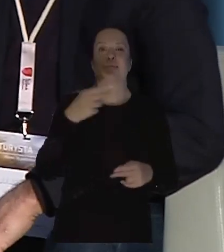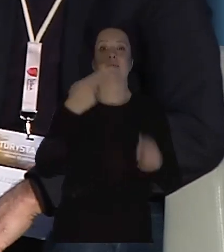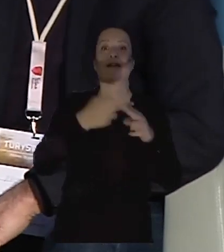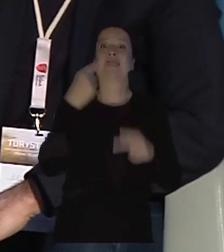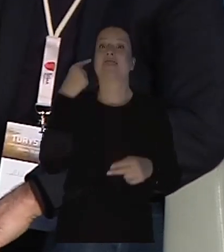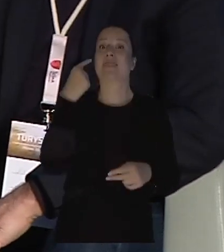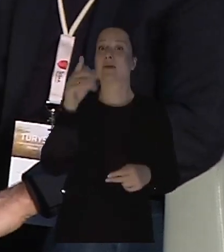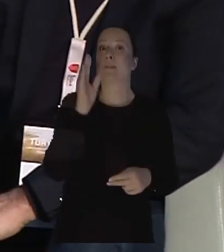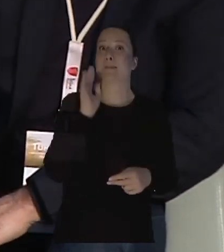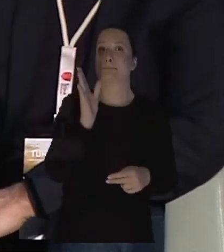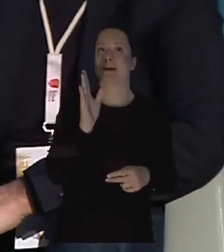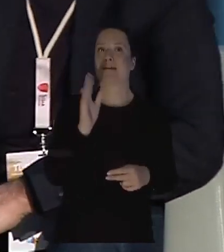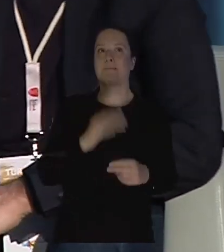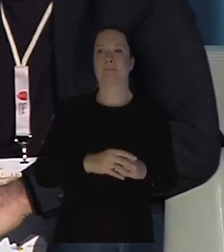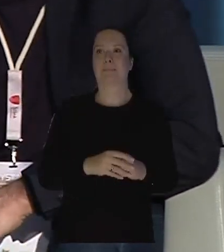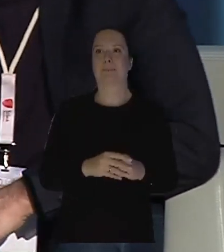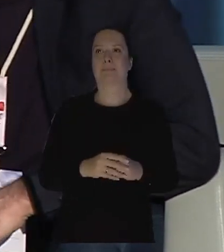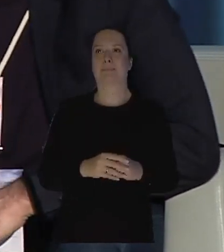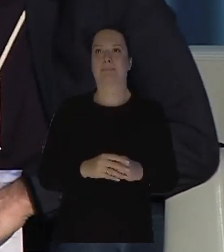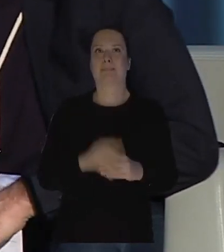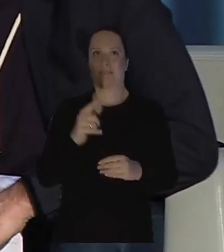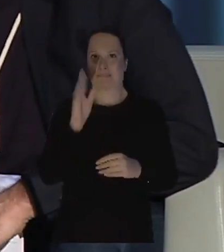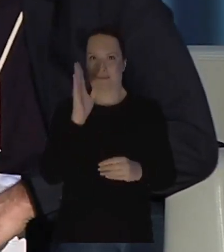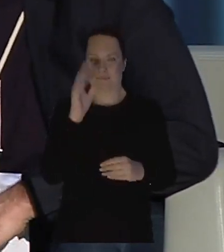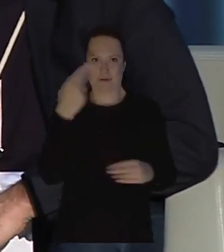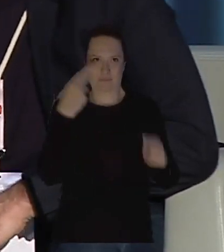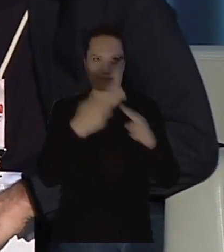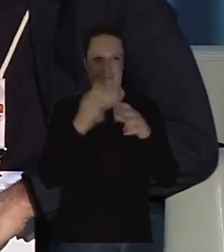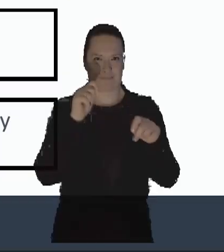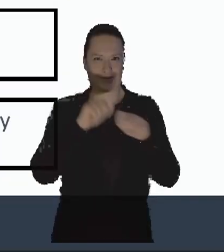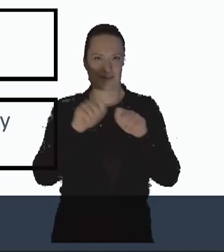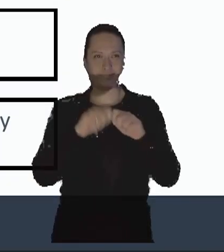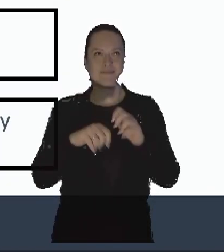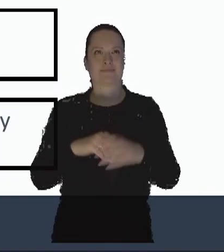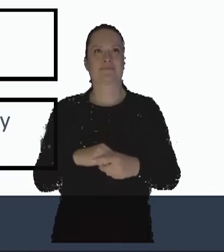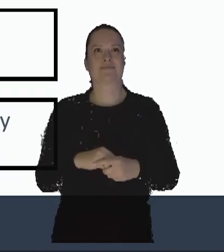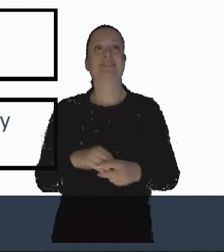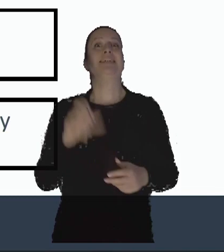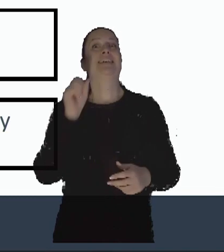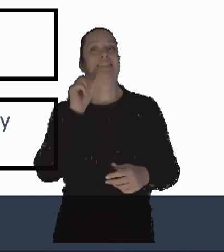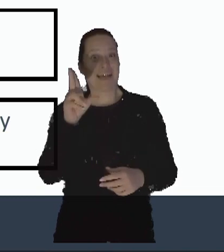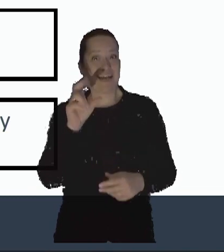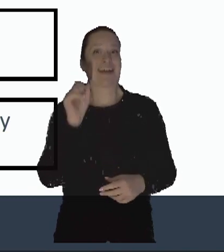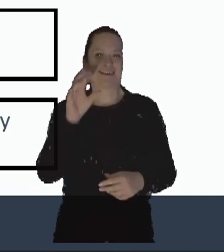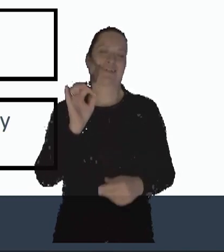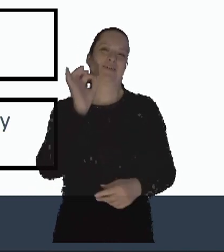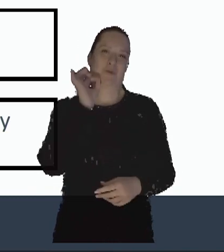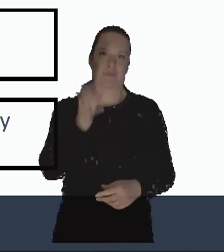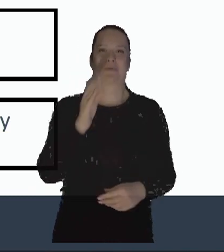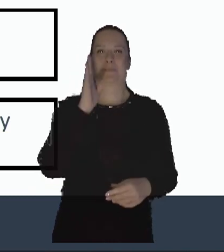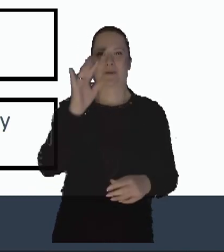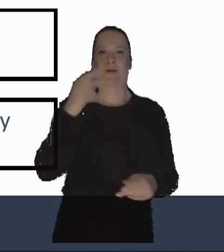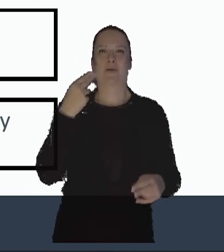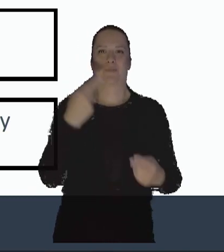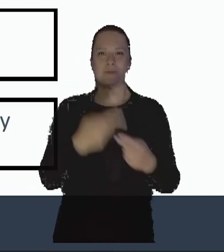B, zdecydowanie. Czy była to odpowiedź B? Sprawdzamy. Tak, to jest odpowiedź B,